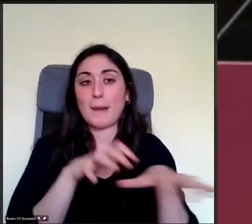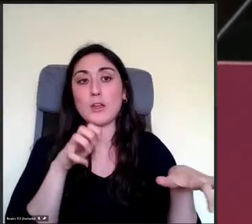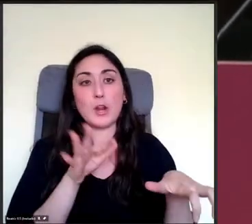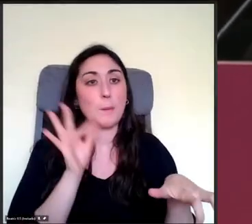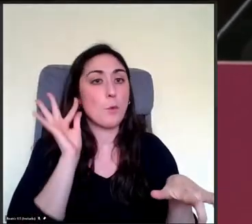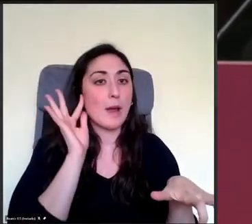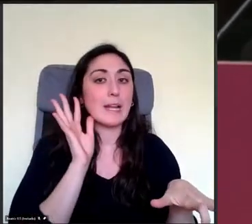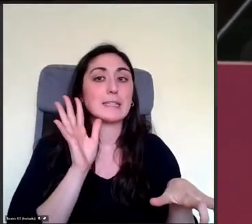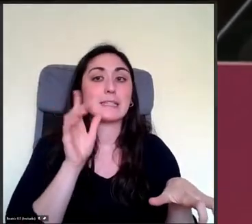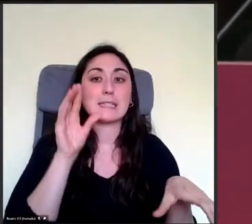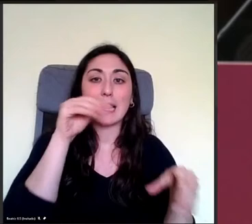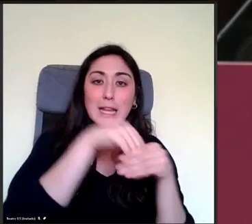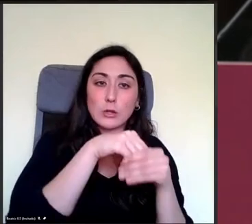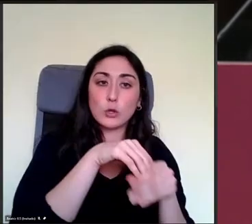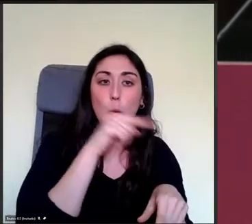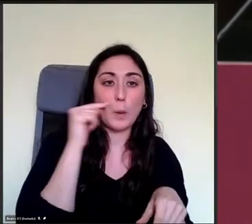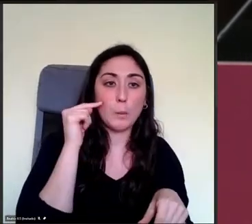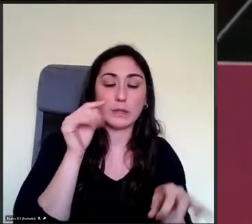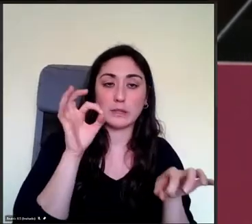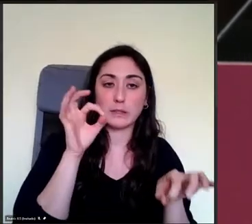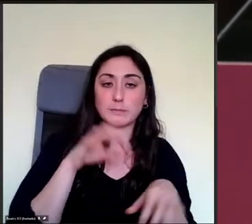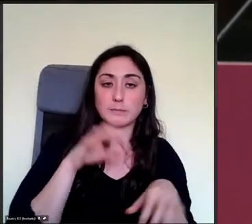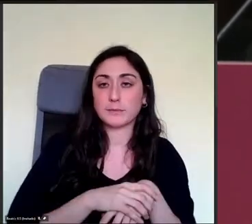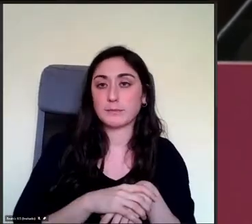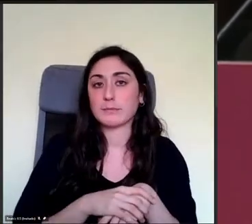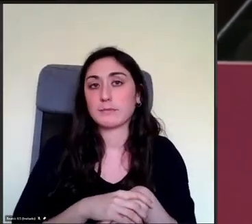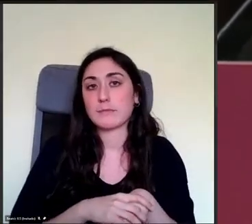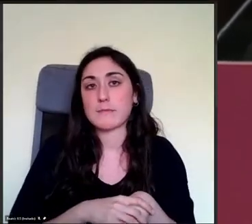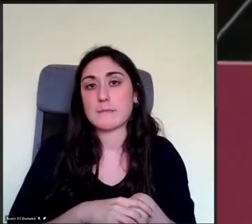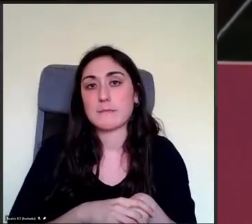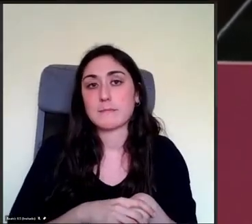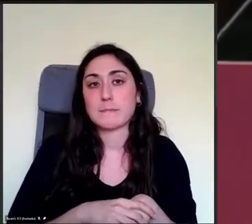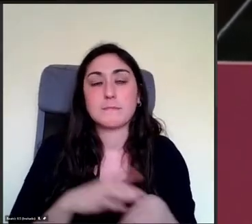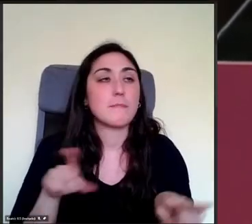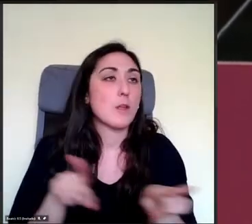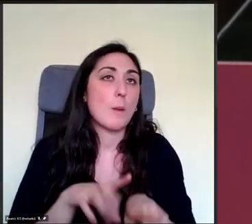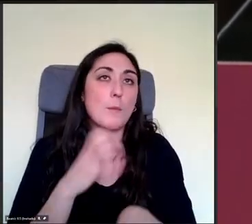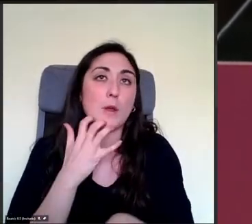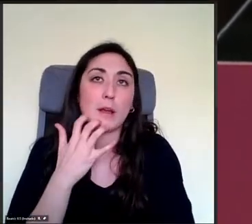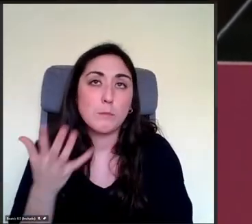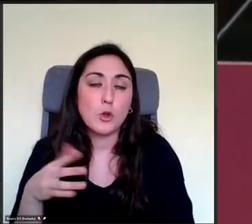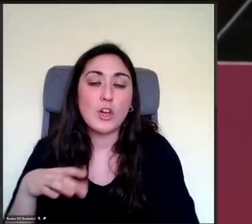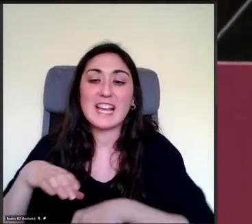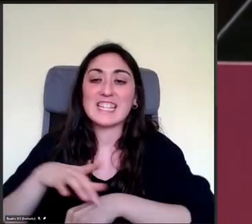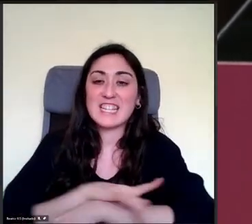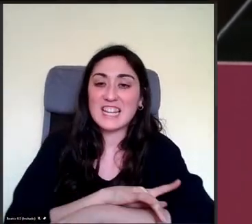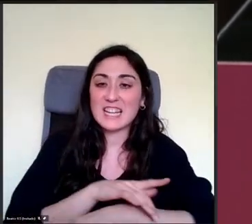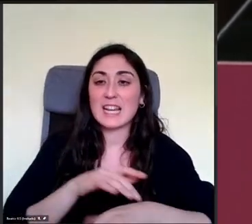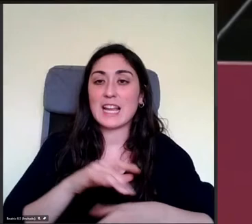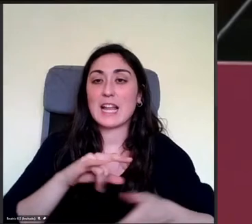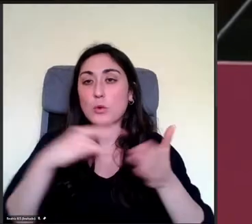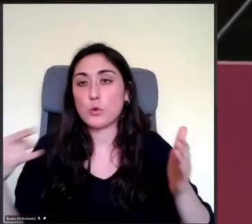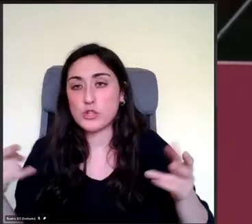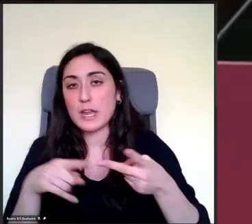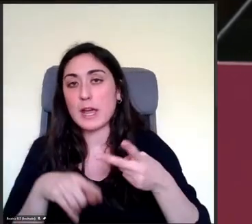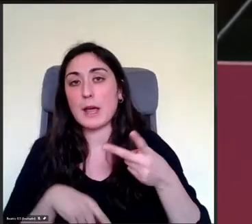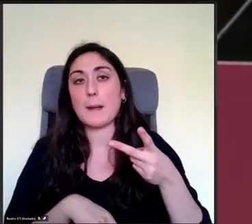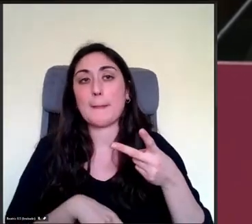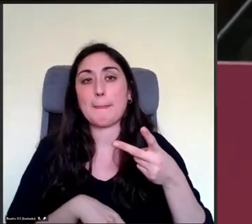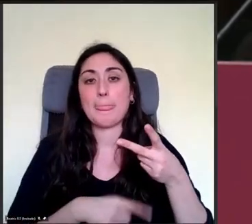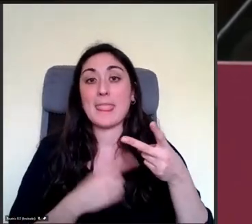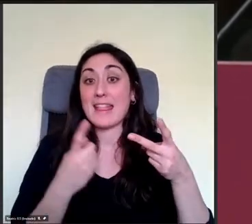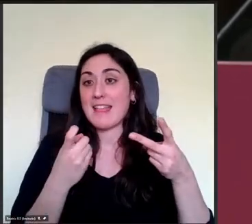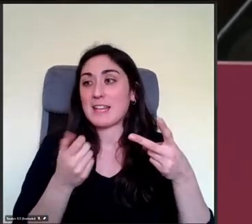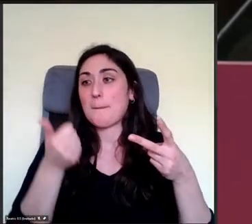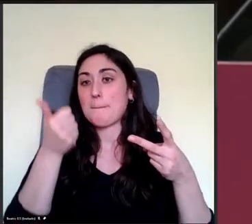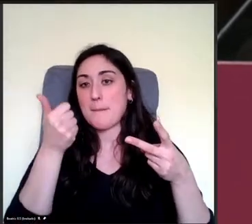Realment, igual que les professions d'enginyeria, tecnologia, cal incorporar més